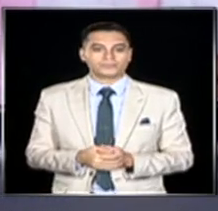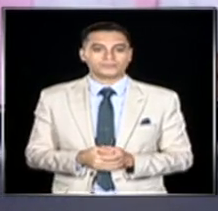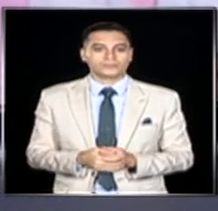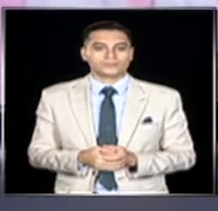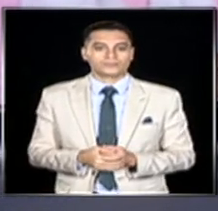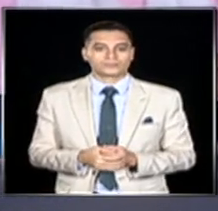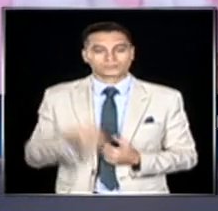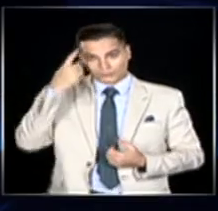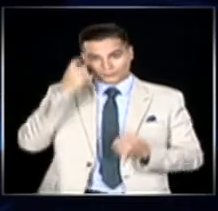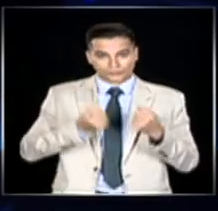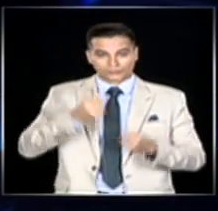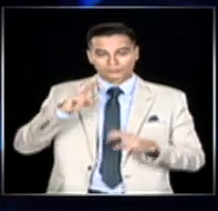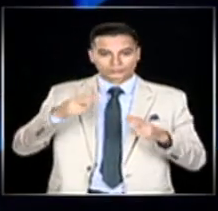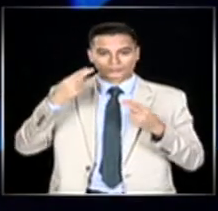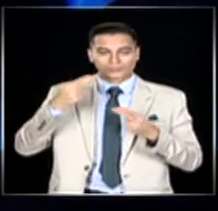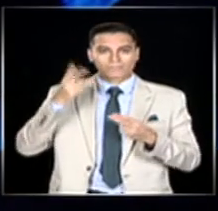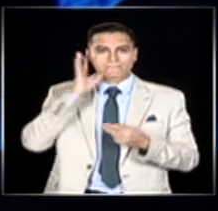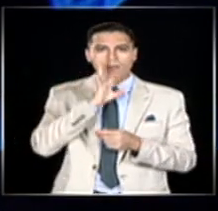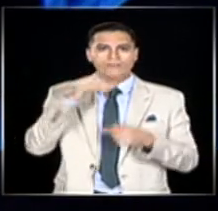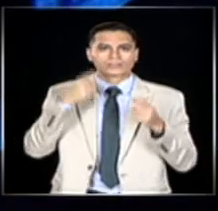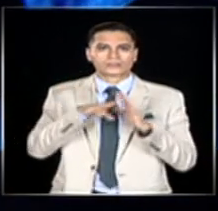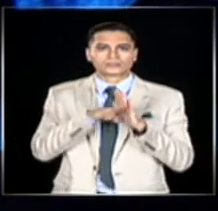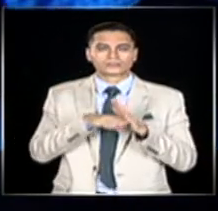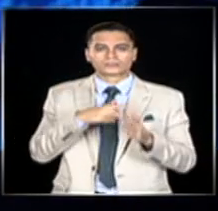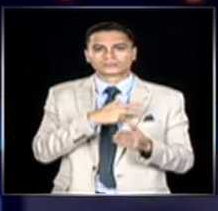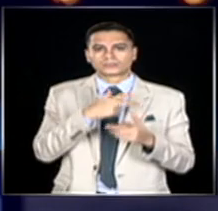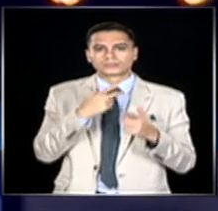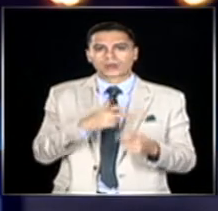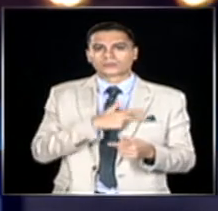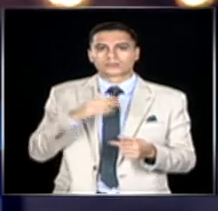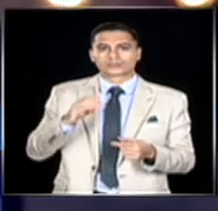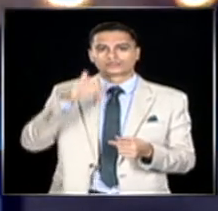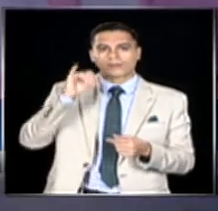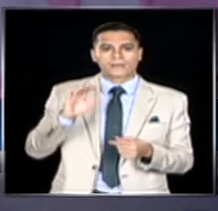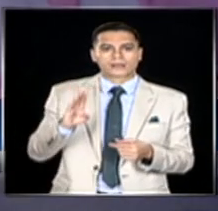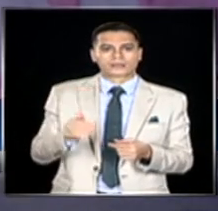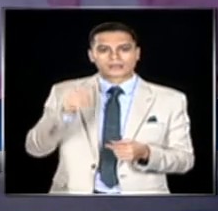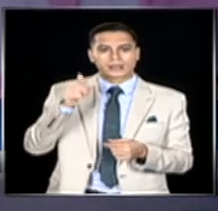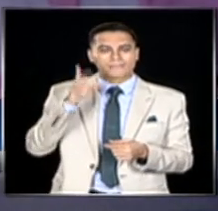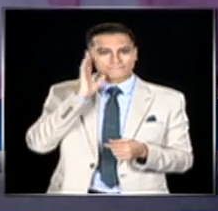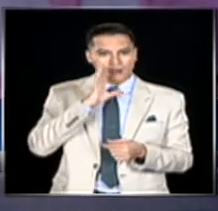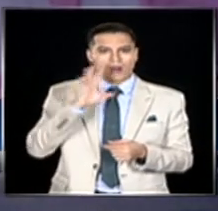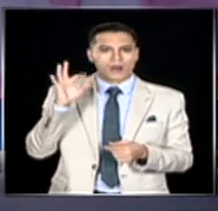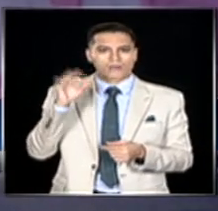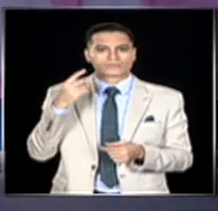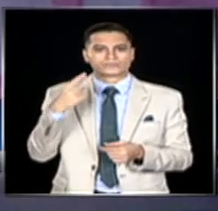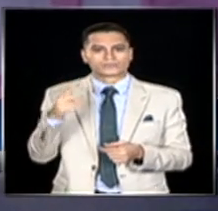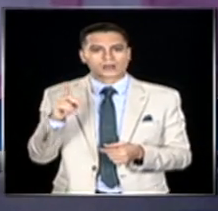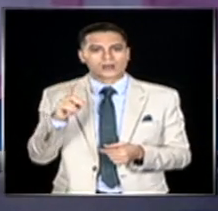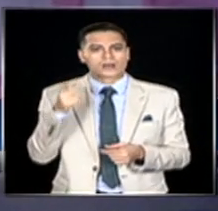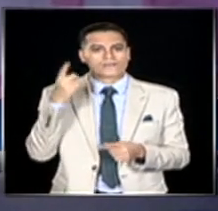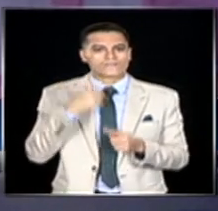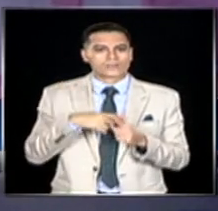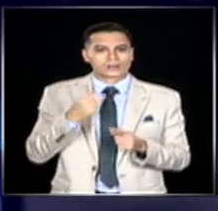تحت الضغط كاونتر. ما هو نظام الحكم في دوله جامايكا؟ ملكي. صح. من هو الاديب المصري المعاصر مؤلف